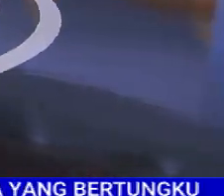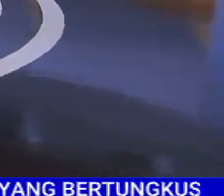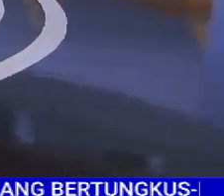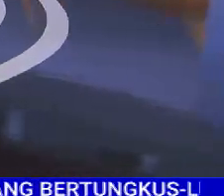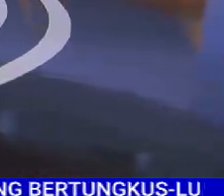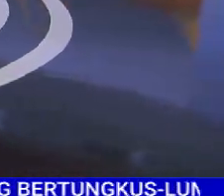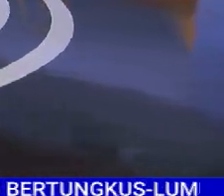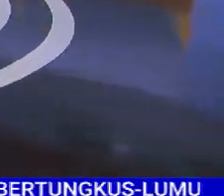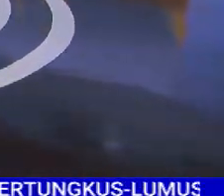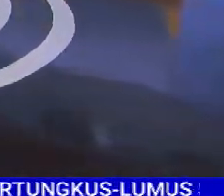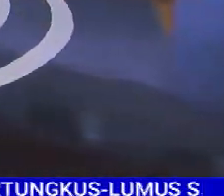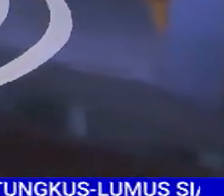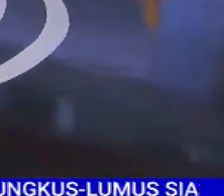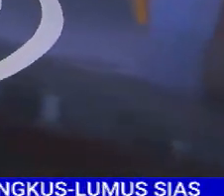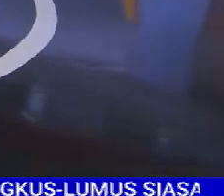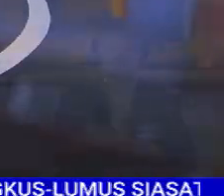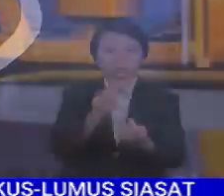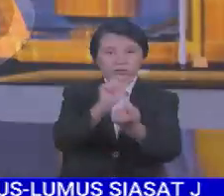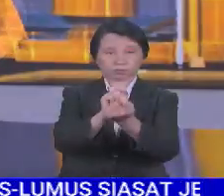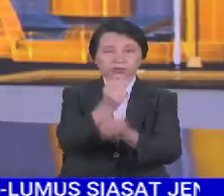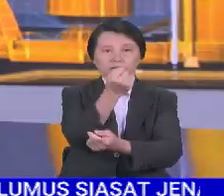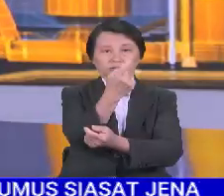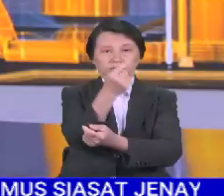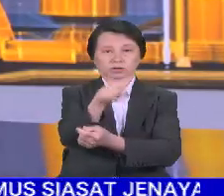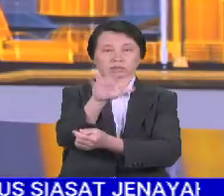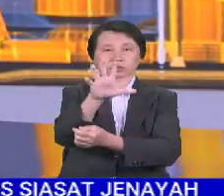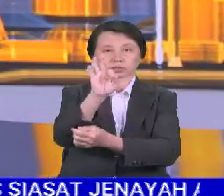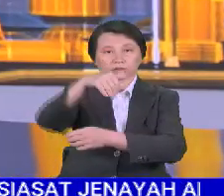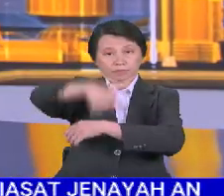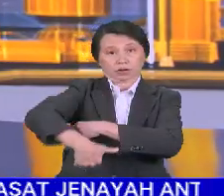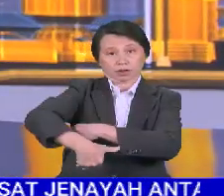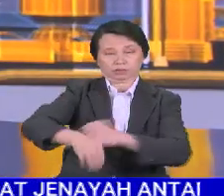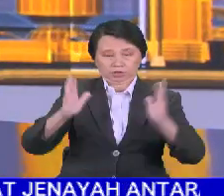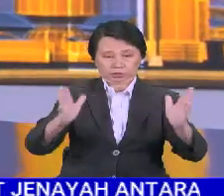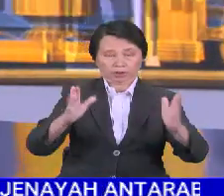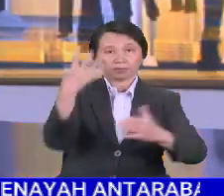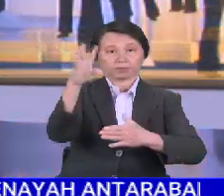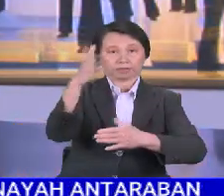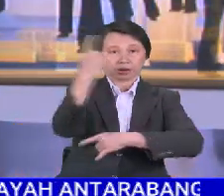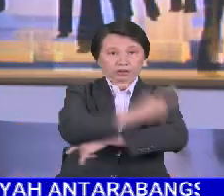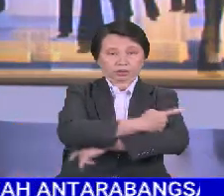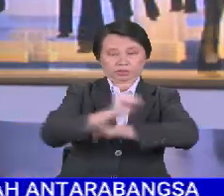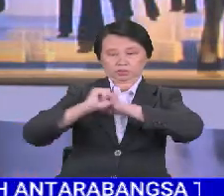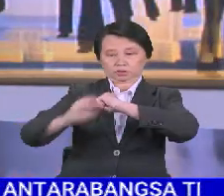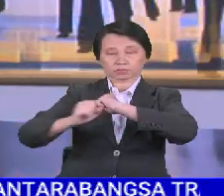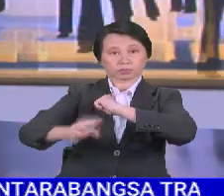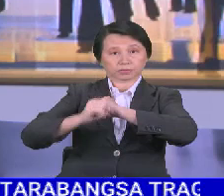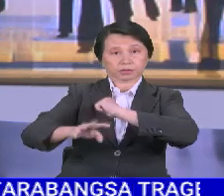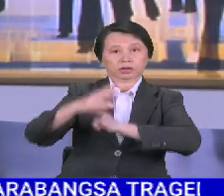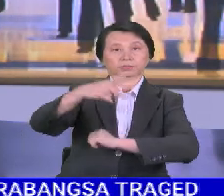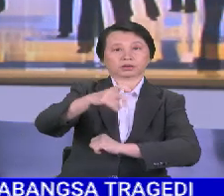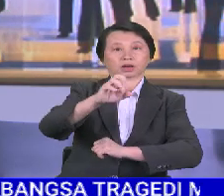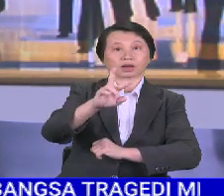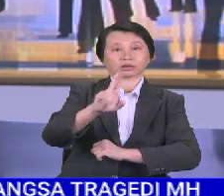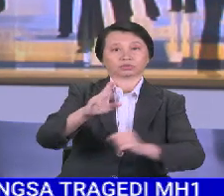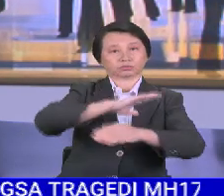Baik, kita ke perkembangan seterusnya. Tepat 11.59 malam ini, tempoh 14 hari kempen PRU ke-15